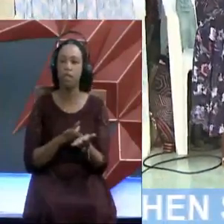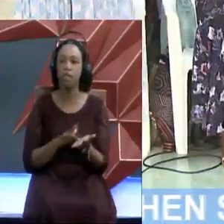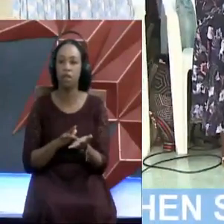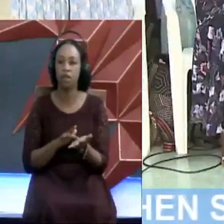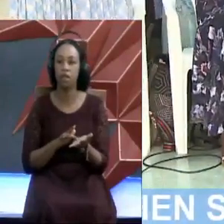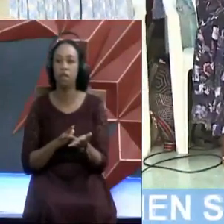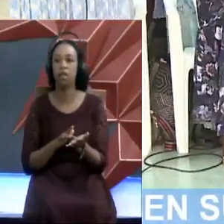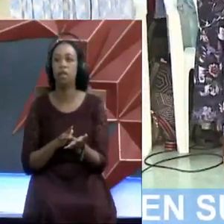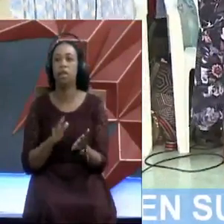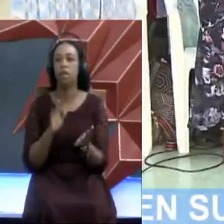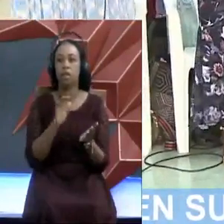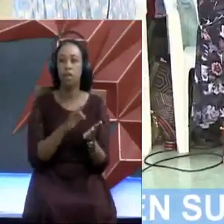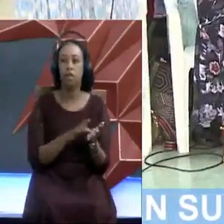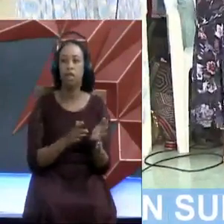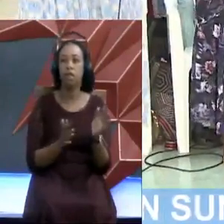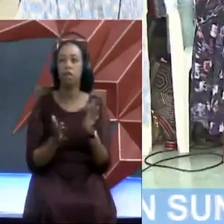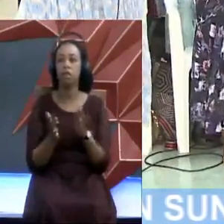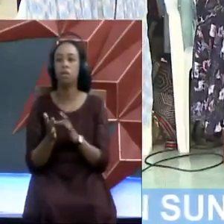Yesu